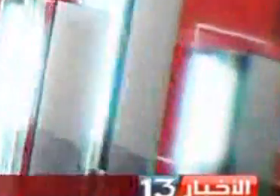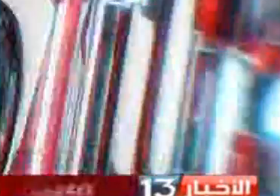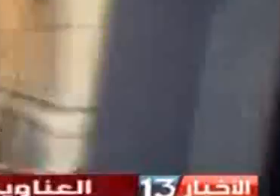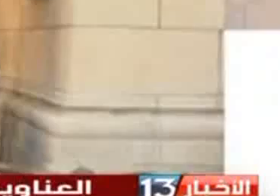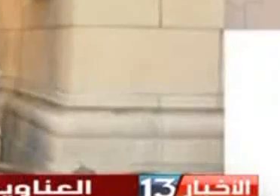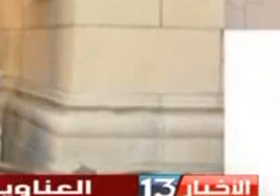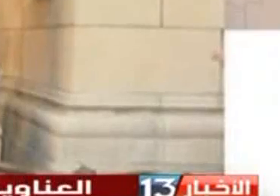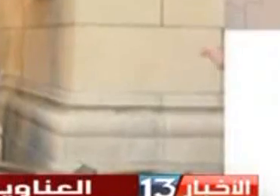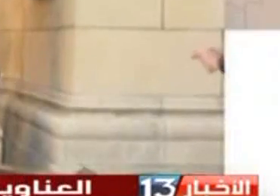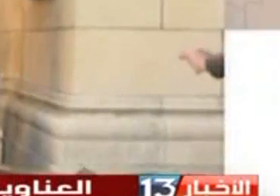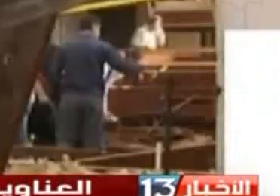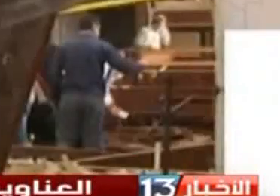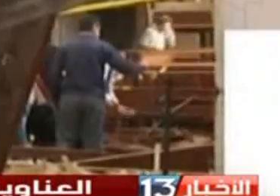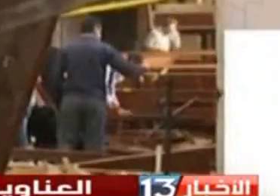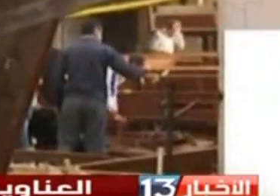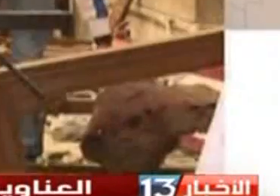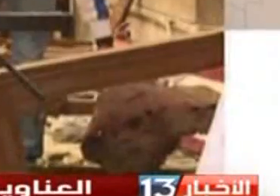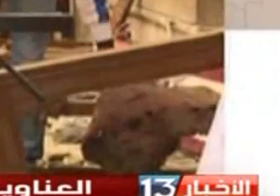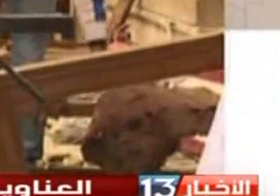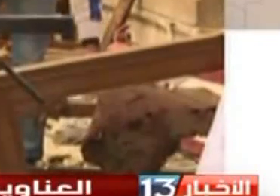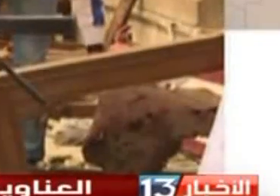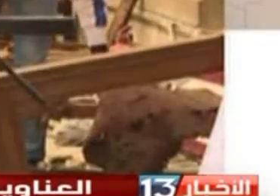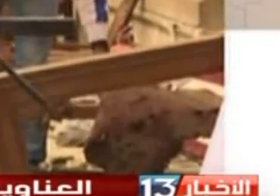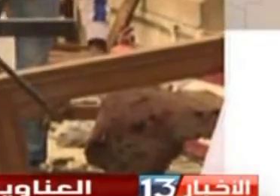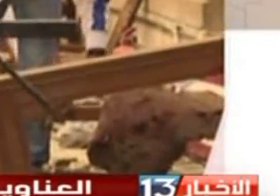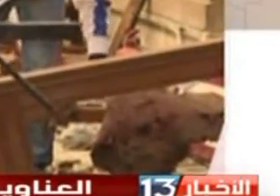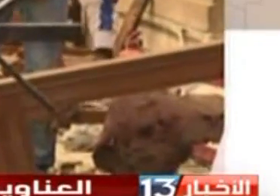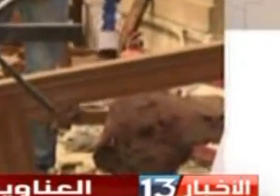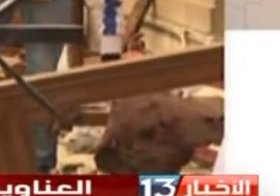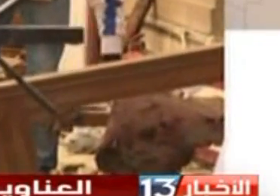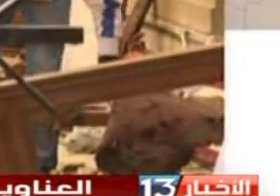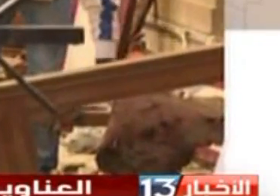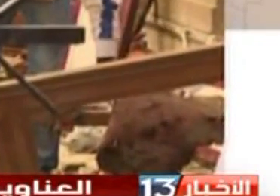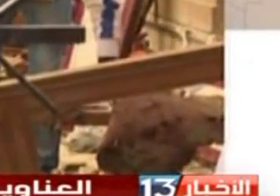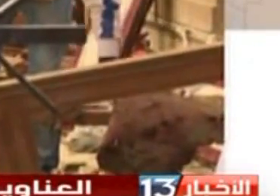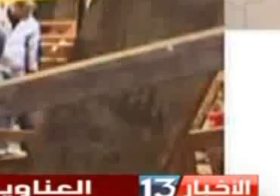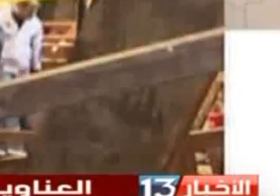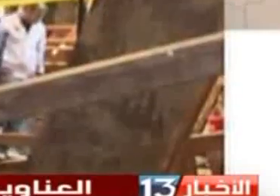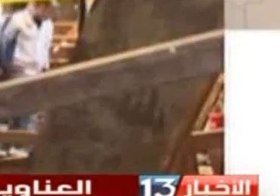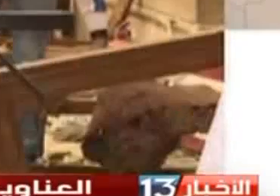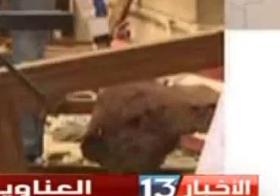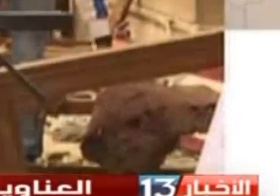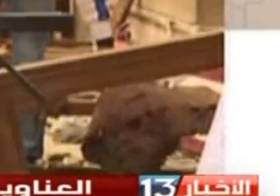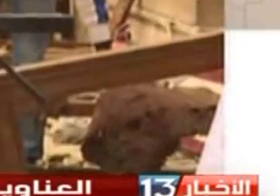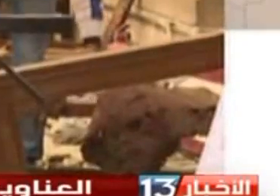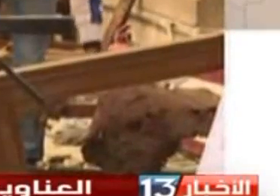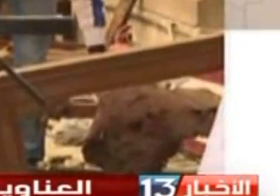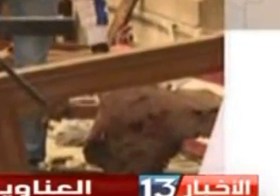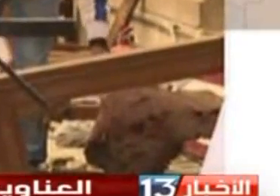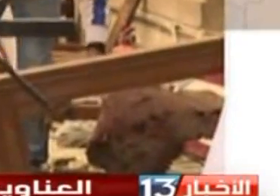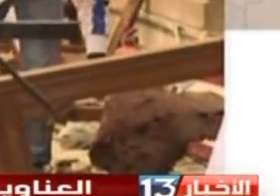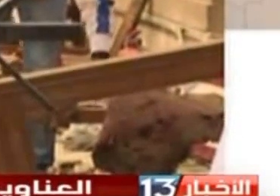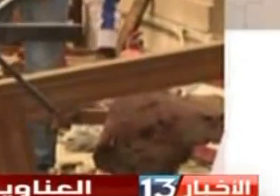الاسواق هجوم بالرصاص يستهدف اقباط جنوب مصر يوقع عشرات القتلى والجرحى ورئيس مصري يدعو الى اجتماع